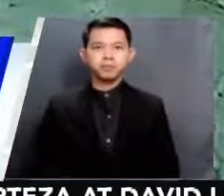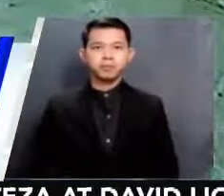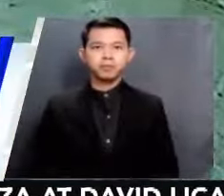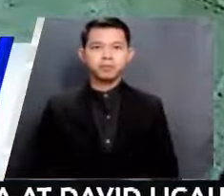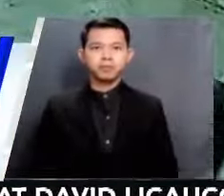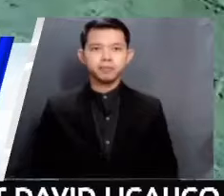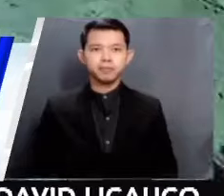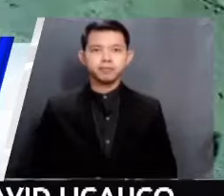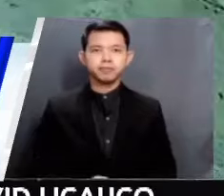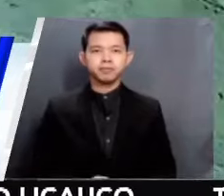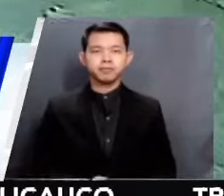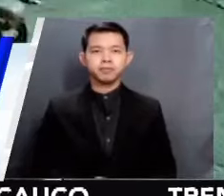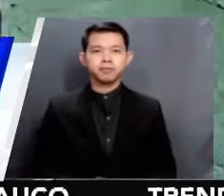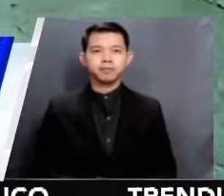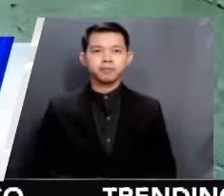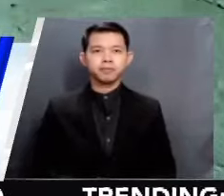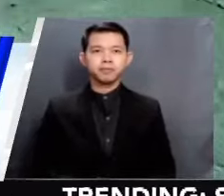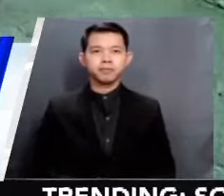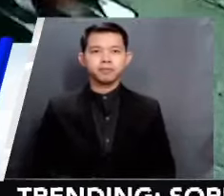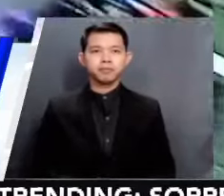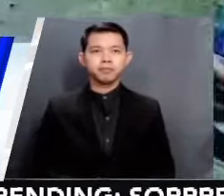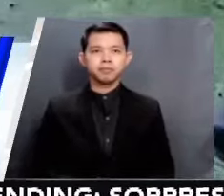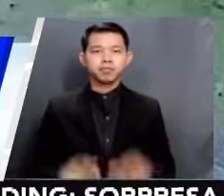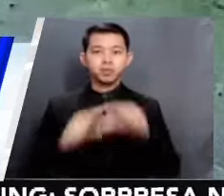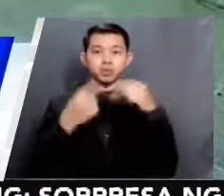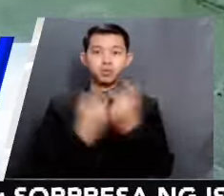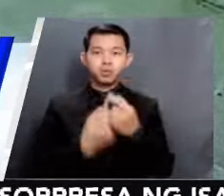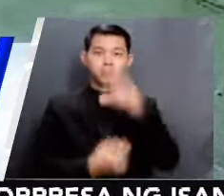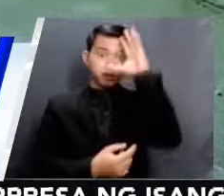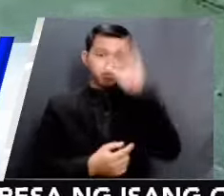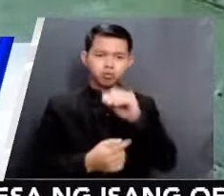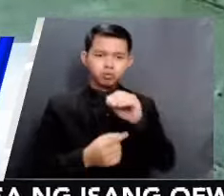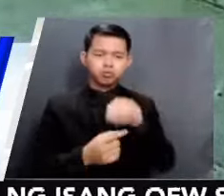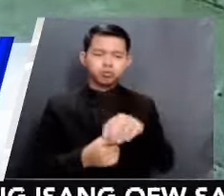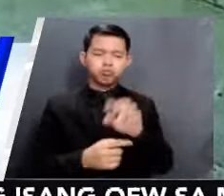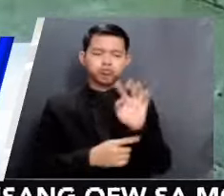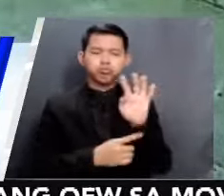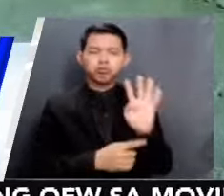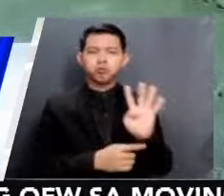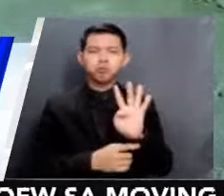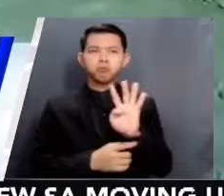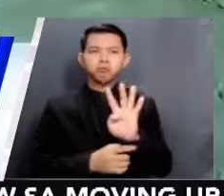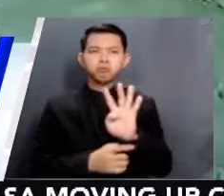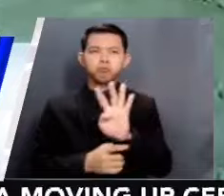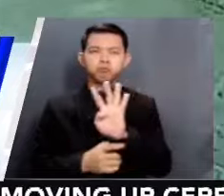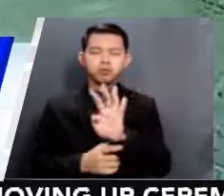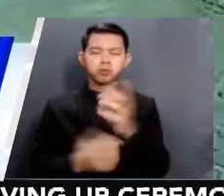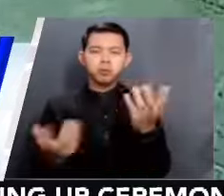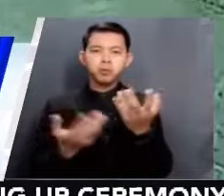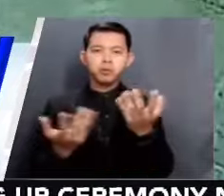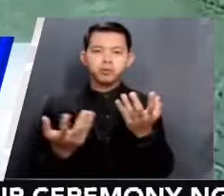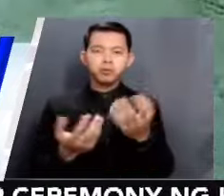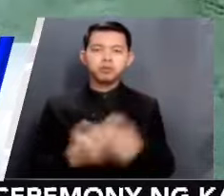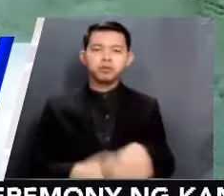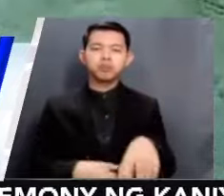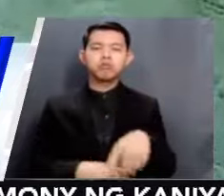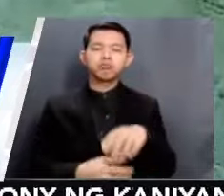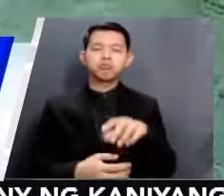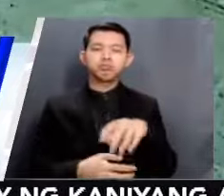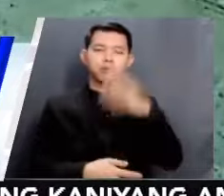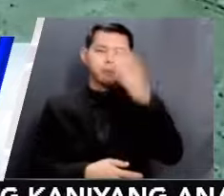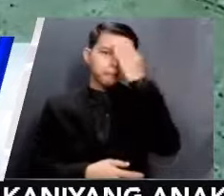Tila kaswala na naglalakad ang grupo ng mga lalaking ito na nahulikam sa San Pedro Street, Barangay Poblasyon 1 sa San Jose del Monte, Bulacan, mag-alas